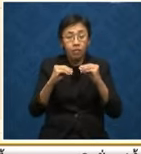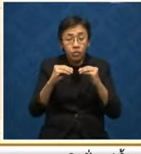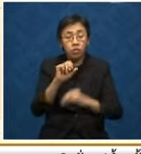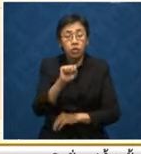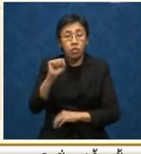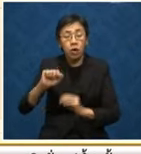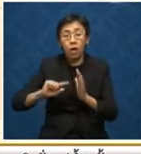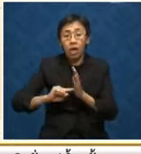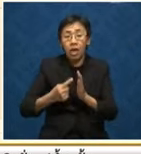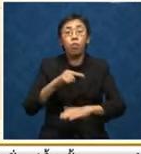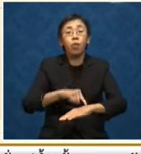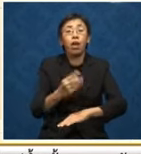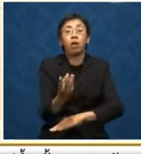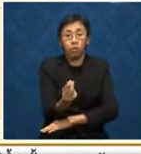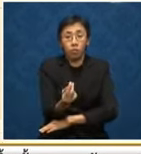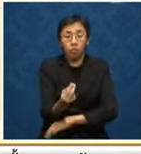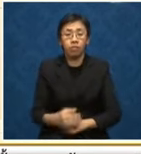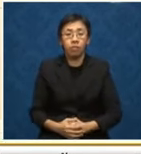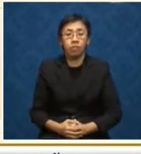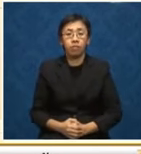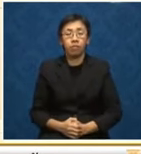มครับ